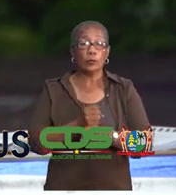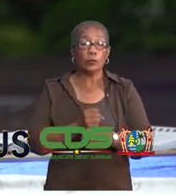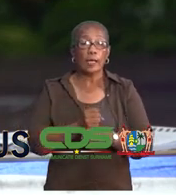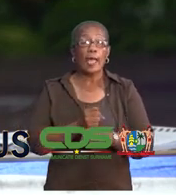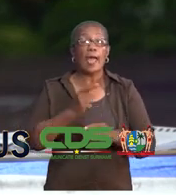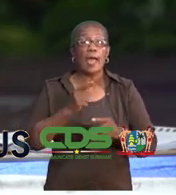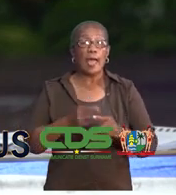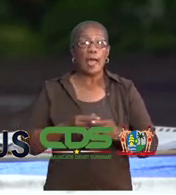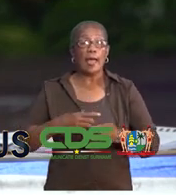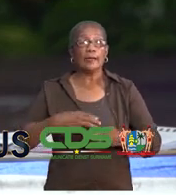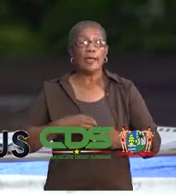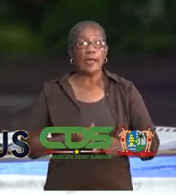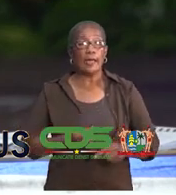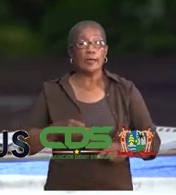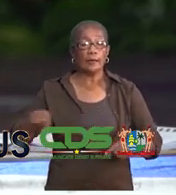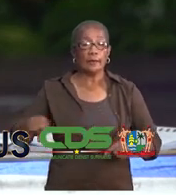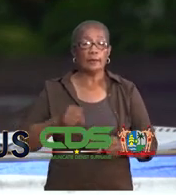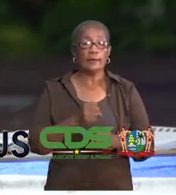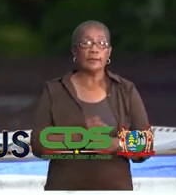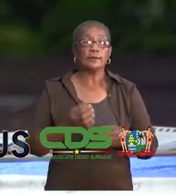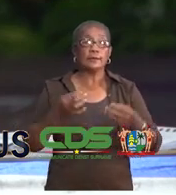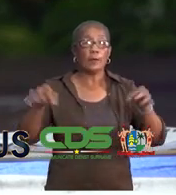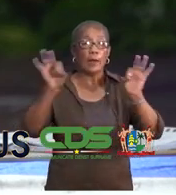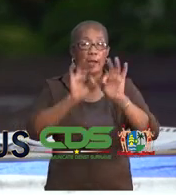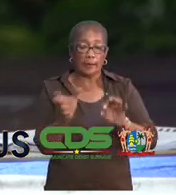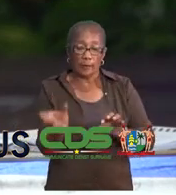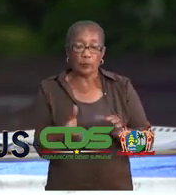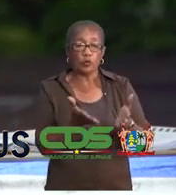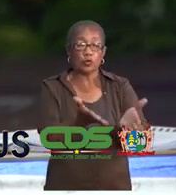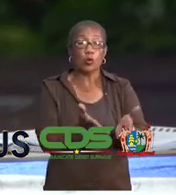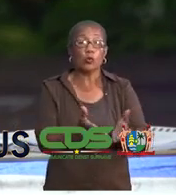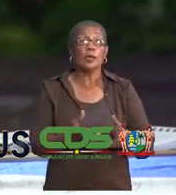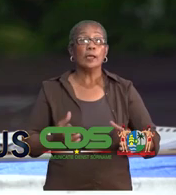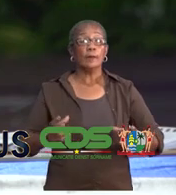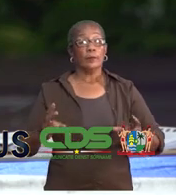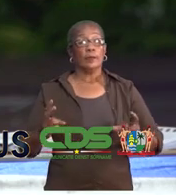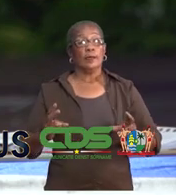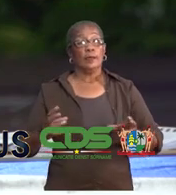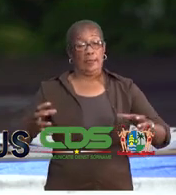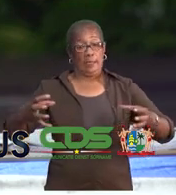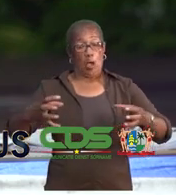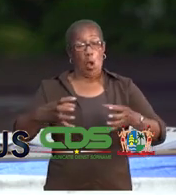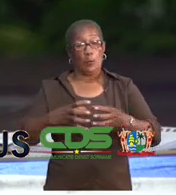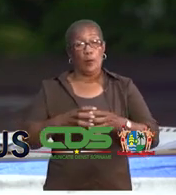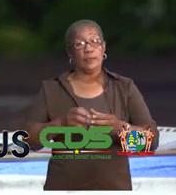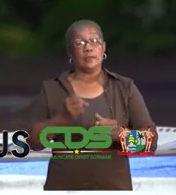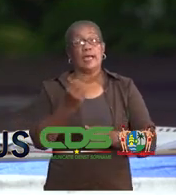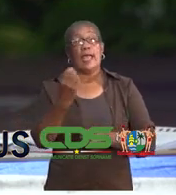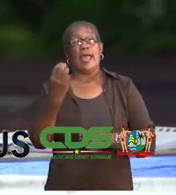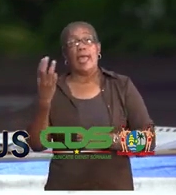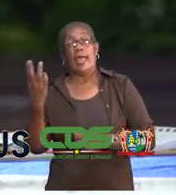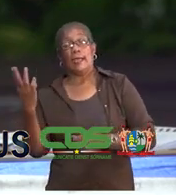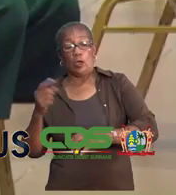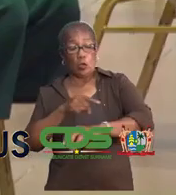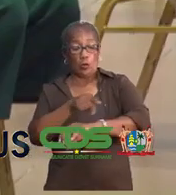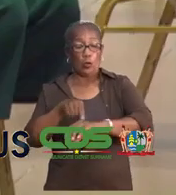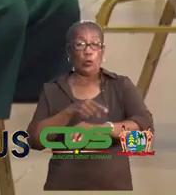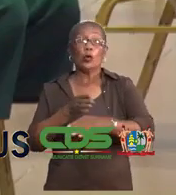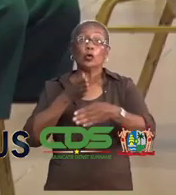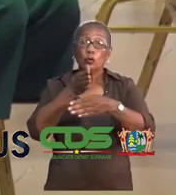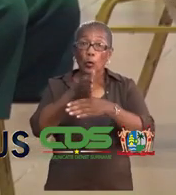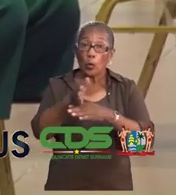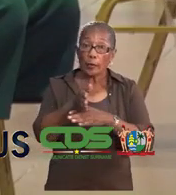de voortrekkersrol in. Die meeting zal een paar uren duren en